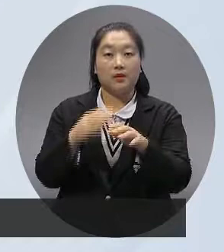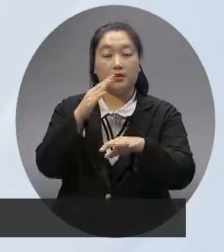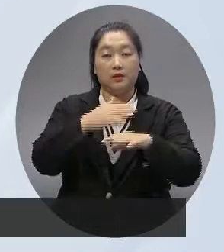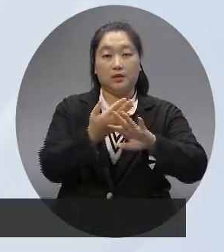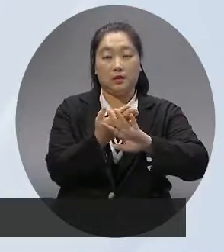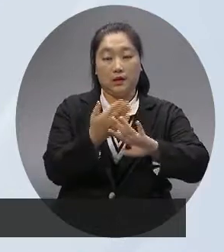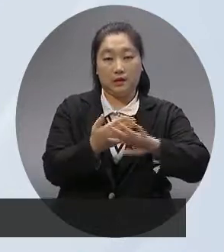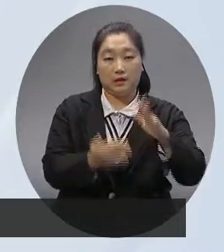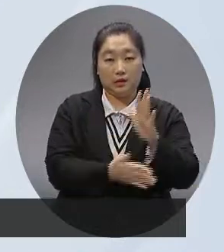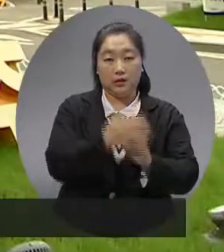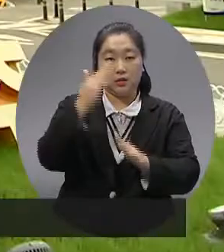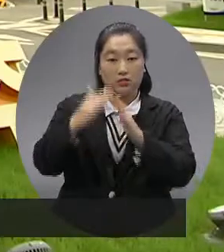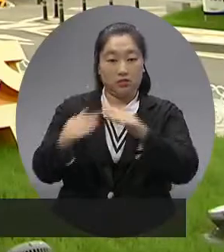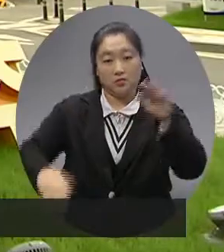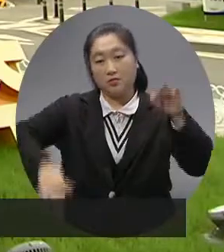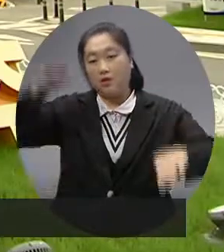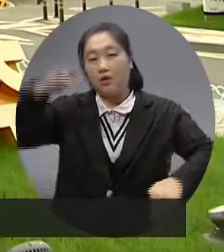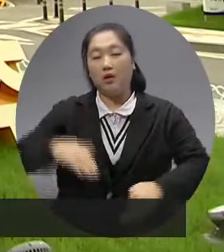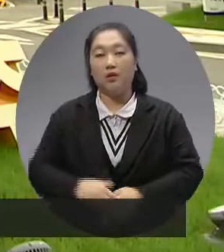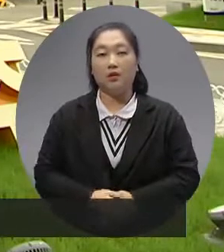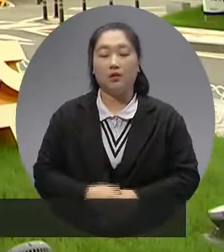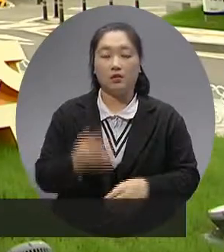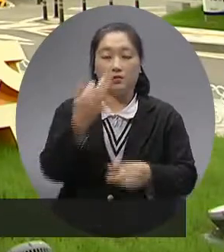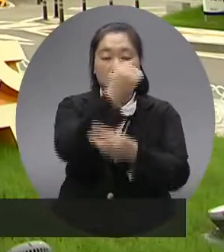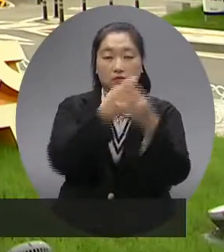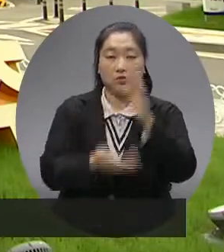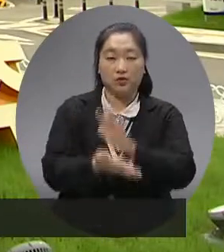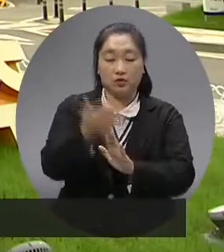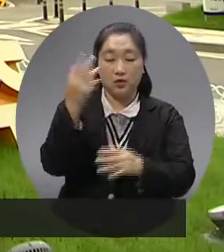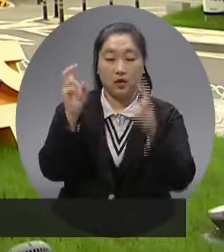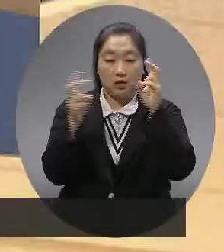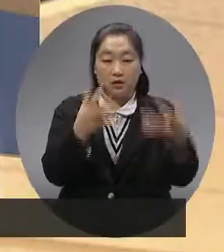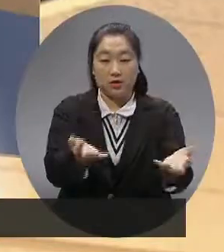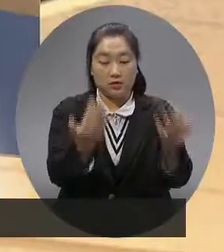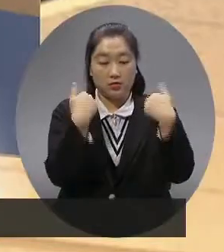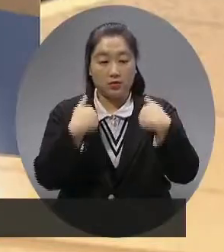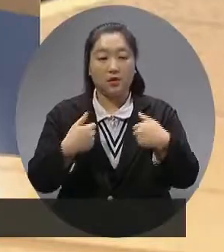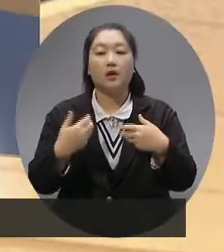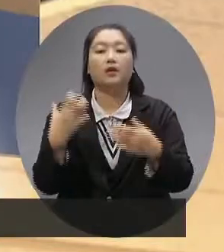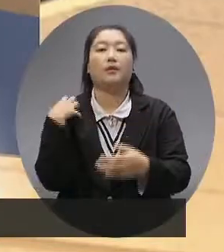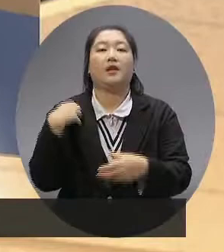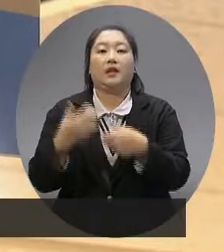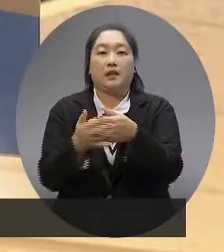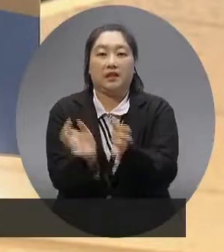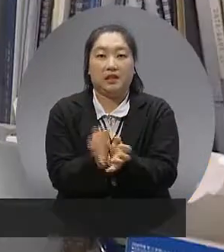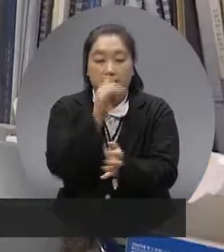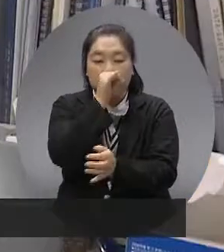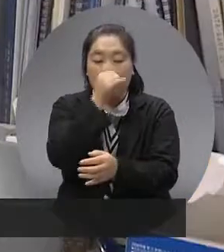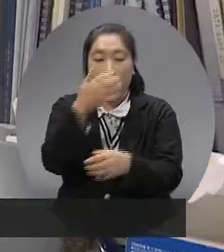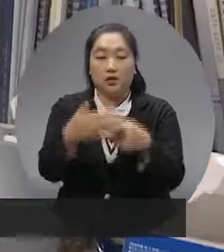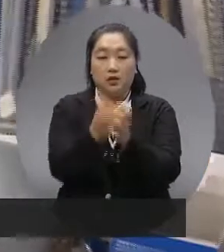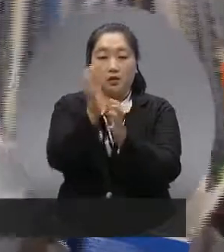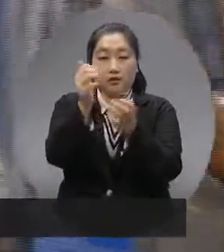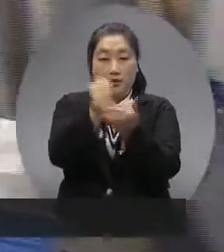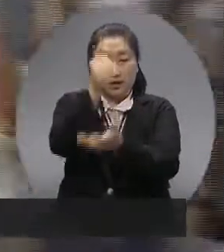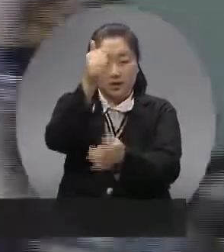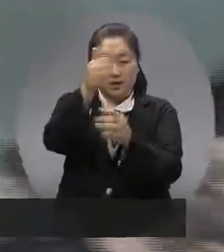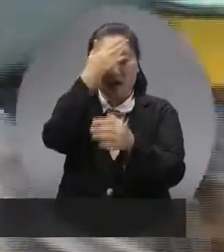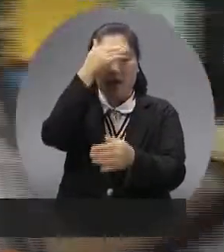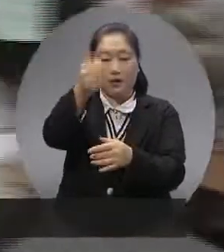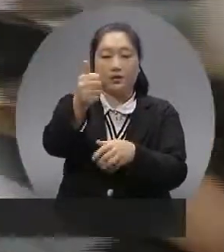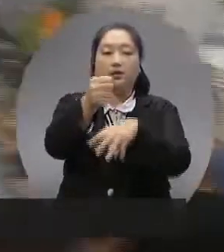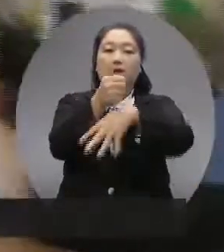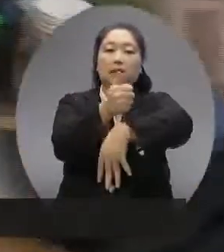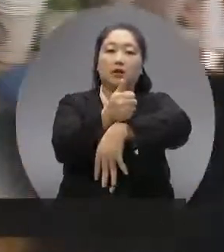압도합니다. 충주시의 잇단 기업 유치에는 투자 유치팀이 있었습니다. 팀장과 4명의 직원이